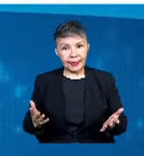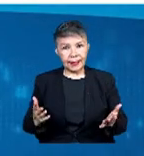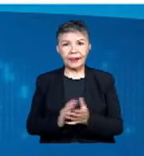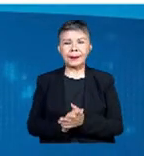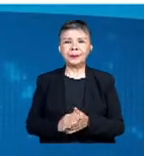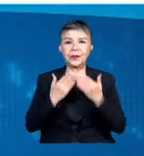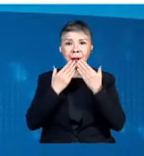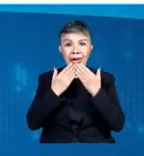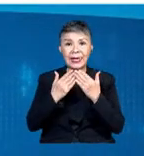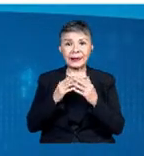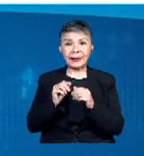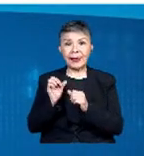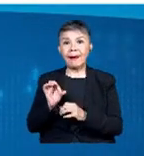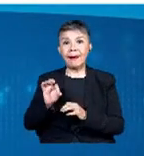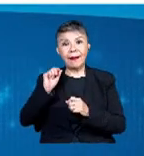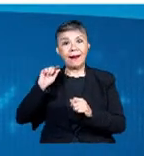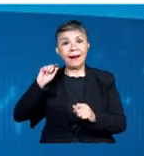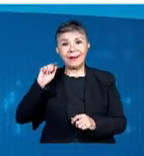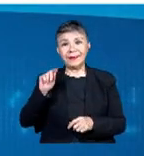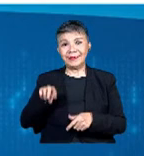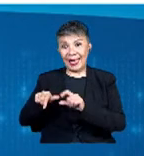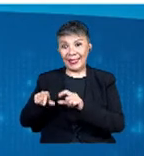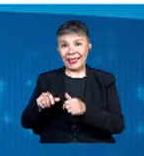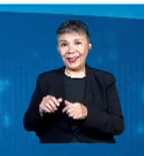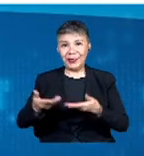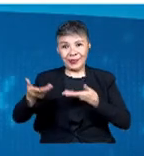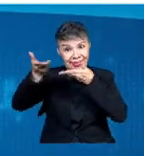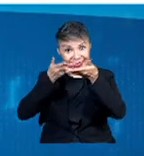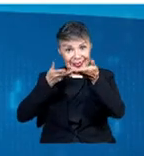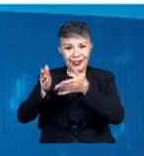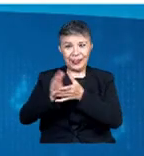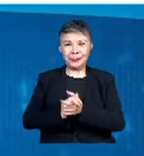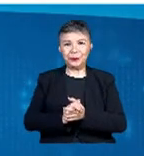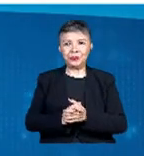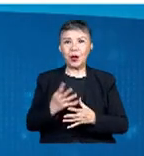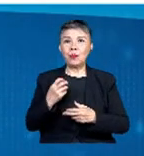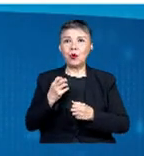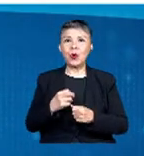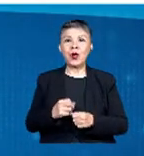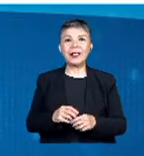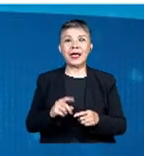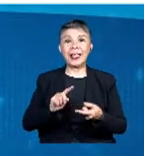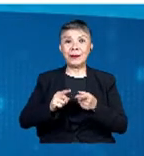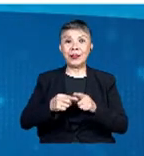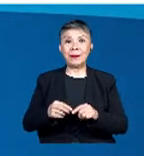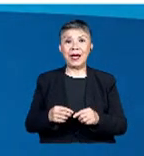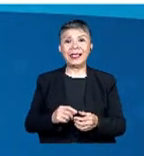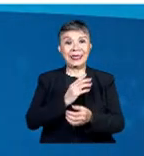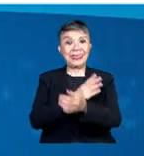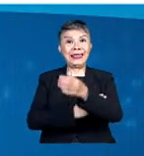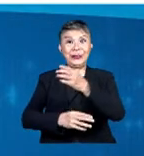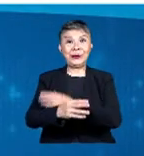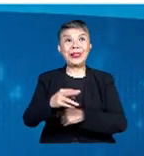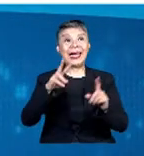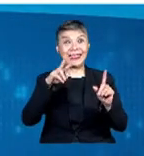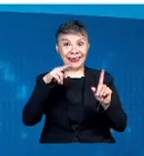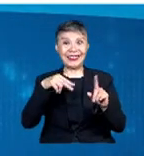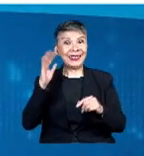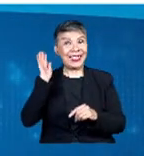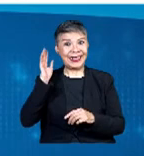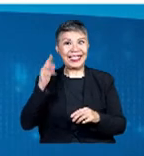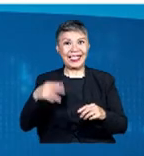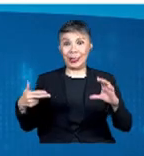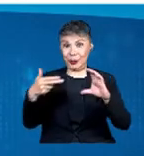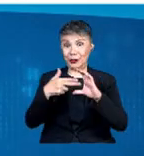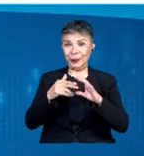Terima kasih ya Mbak Angki untuk sharing-sharingnya, ini nampak luar biasa. Dan mudah-mudahan ini juga didengarkan oleh teman-teman penyandang disabilitas yang saat ini